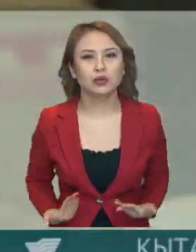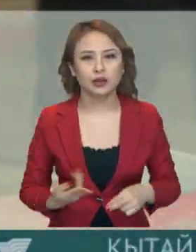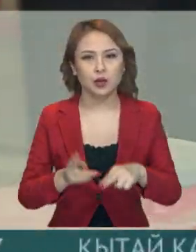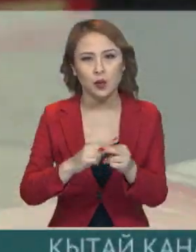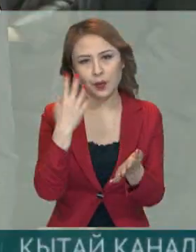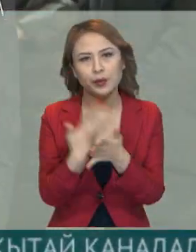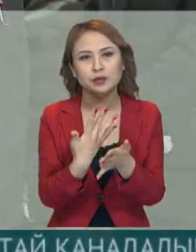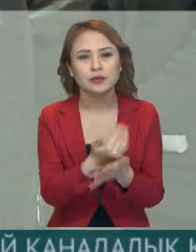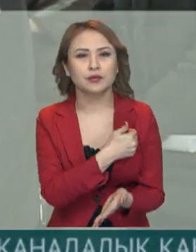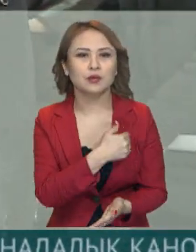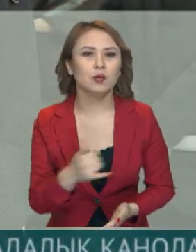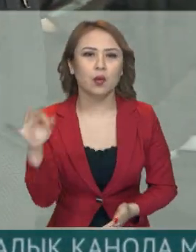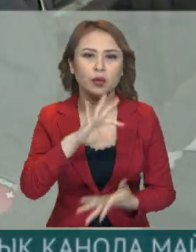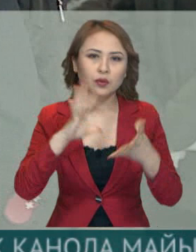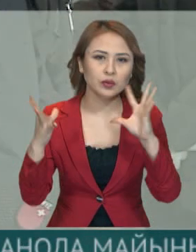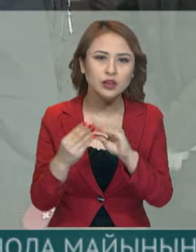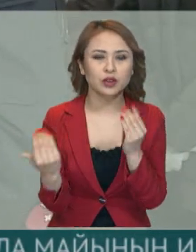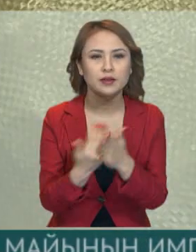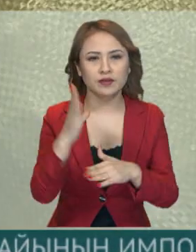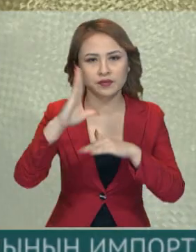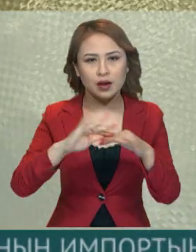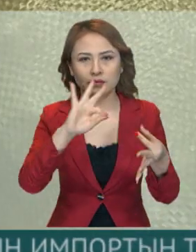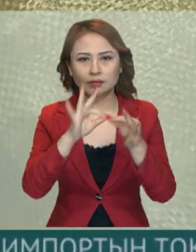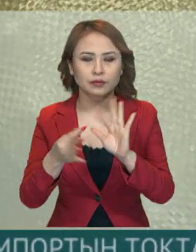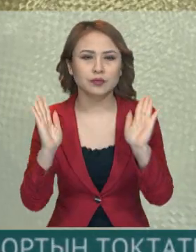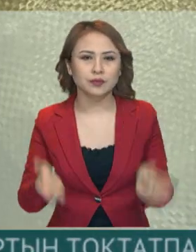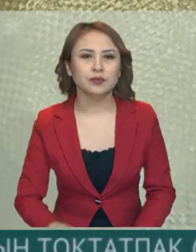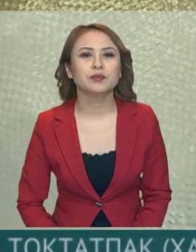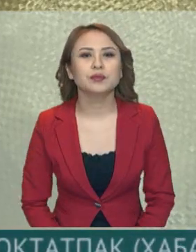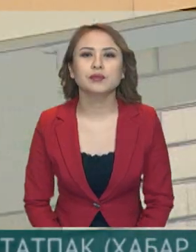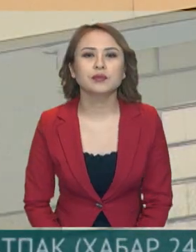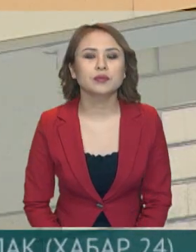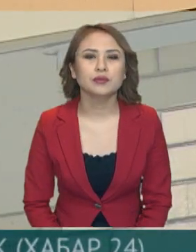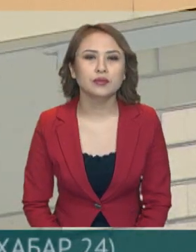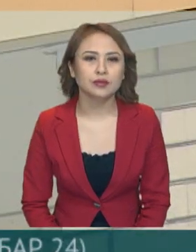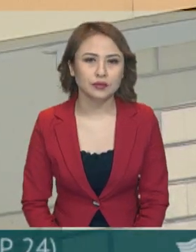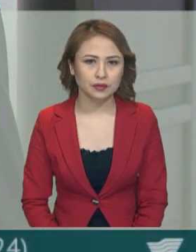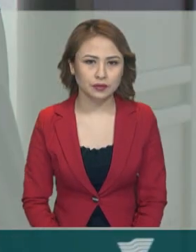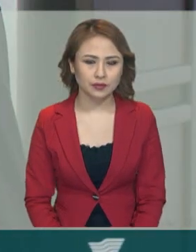ауыл тіршілігін де көрсетті. Бұл туралы қорытынды жаңалықтарда тарқатып айтатын боламыз.